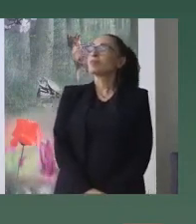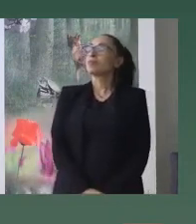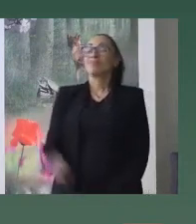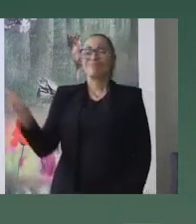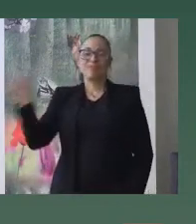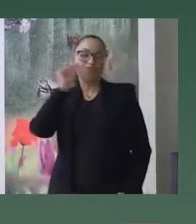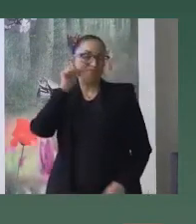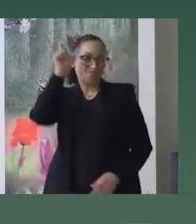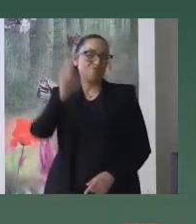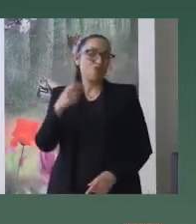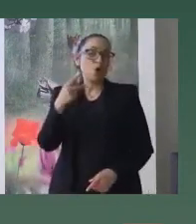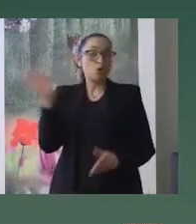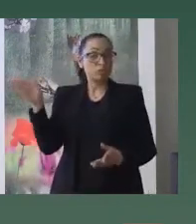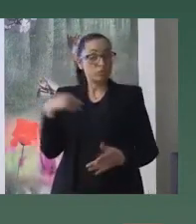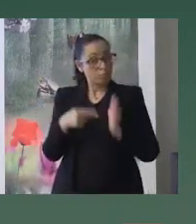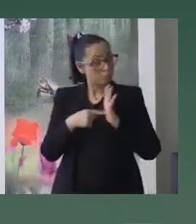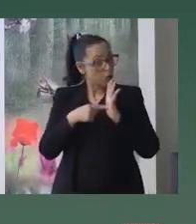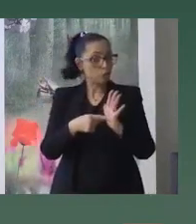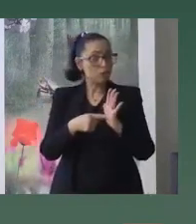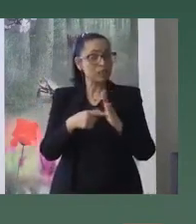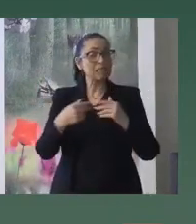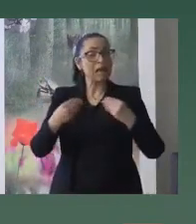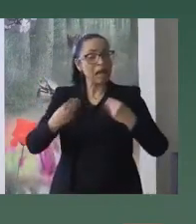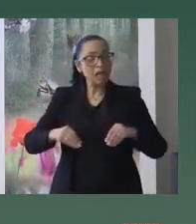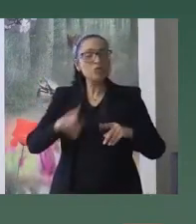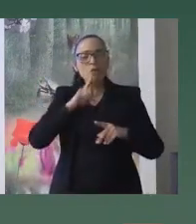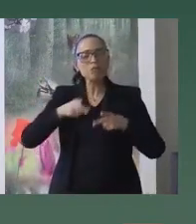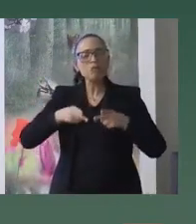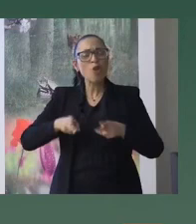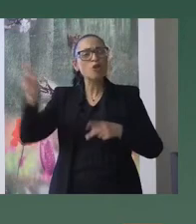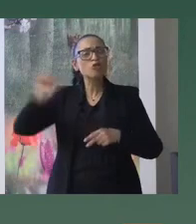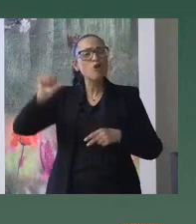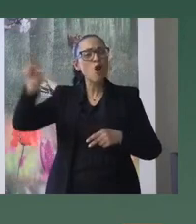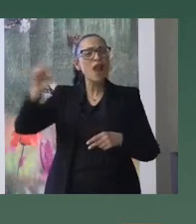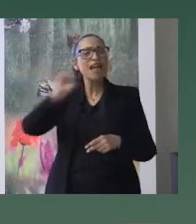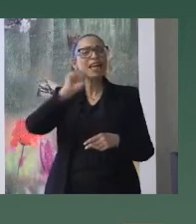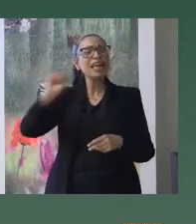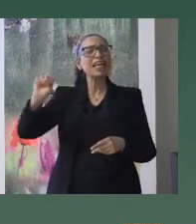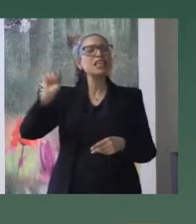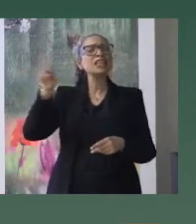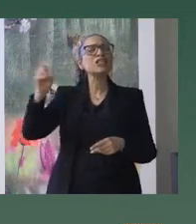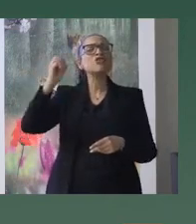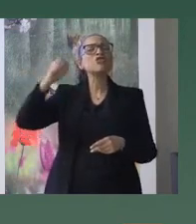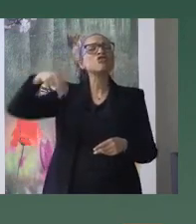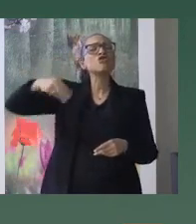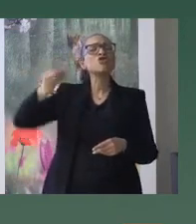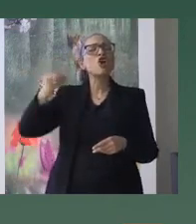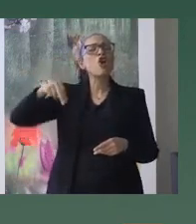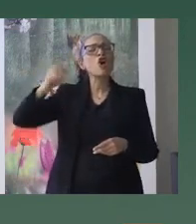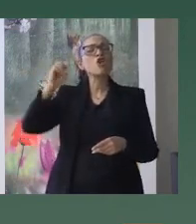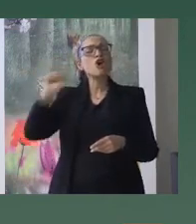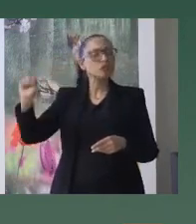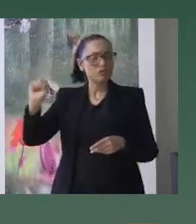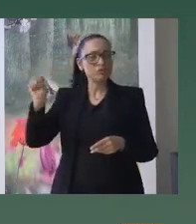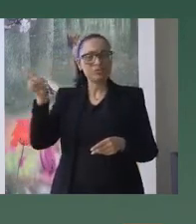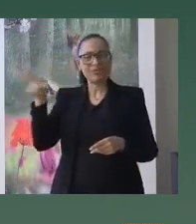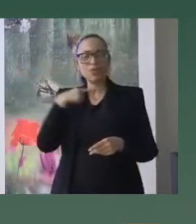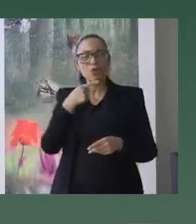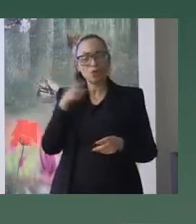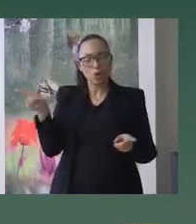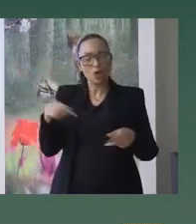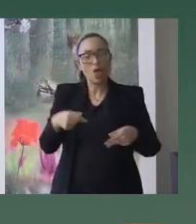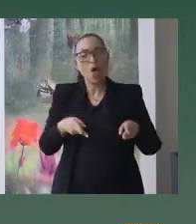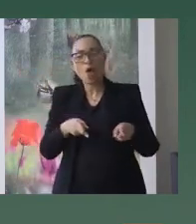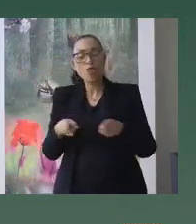Ο Κώστας μας παρουσίασε λύσεις, ακόμα και για τις Σόλωνος. Άρα λοιπόν, και εδώ είναι νομίζω αυτό που προσπαθούμε να βγάλουμε από αυτή τη σειρά